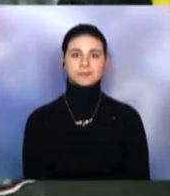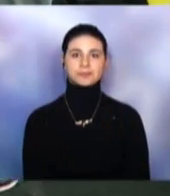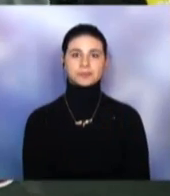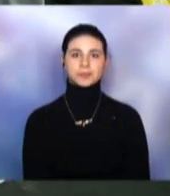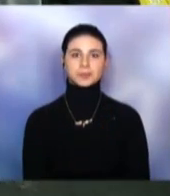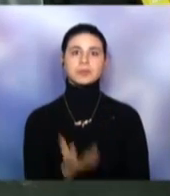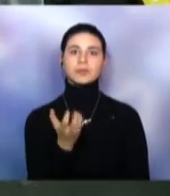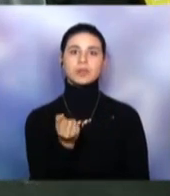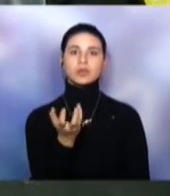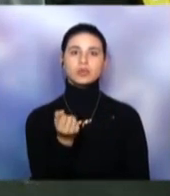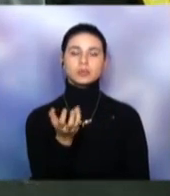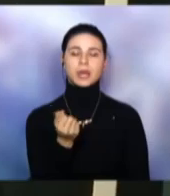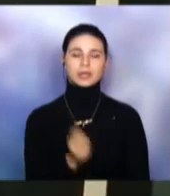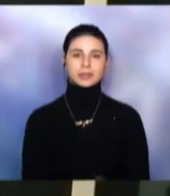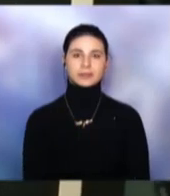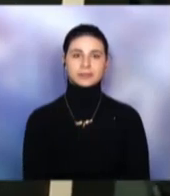რუბელი,